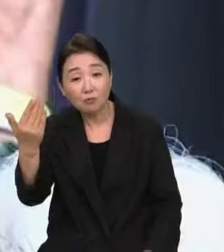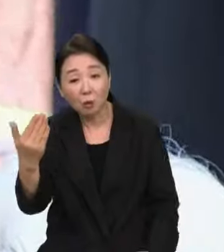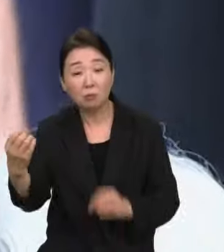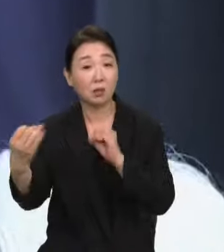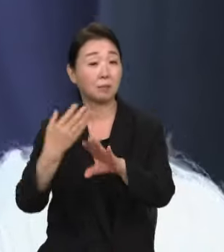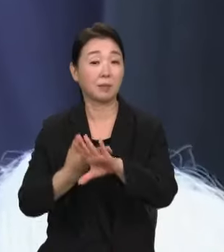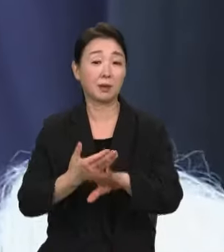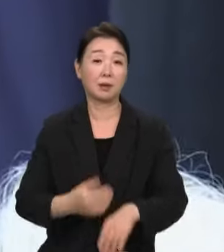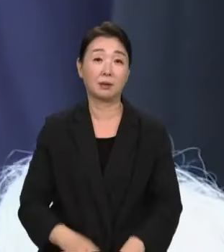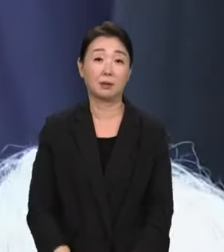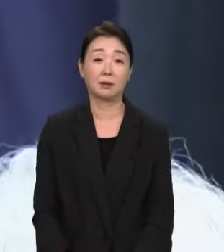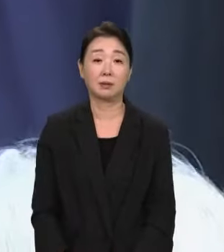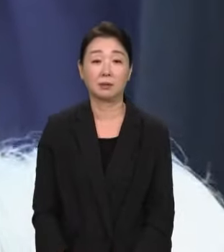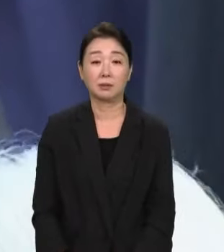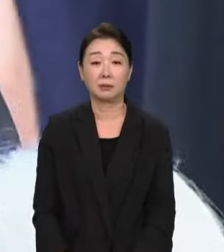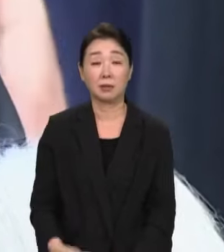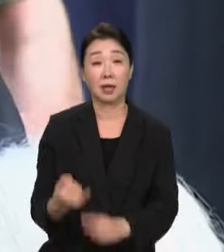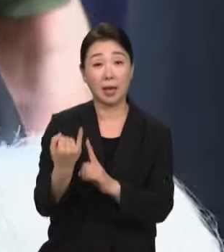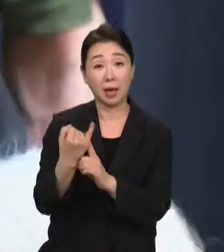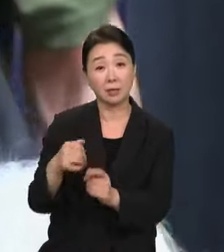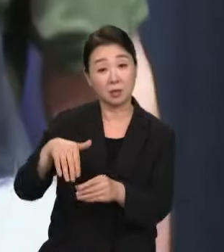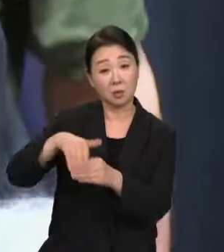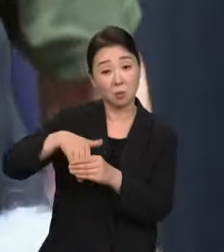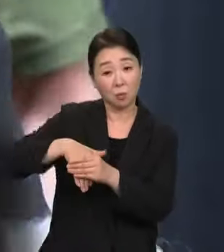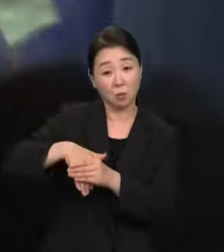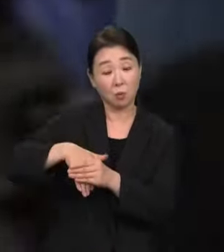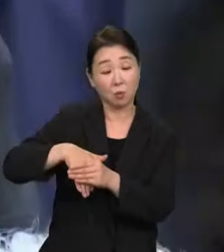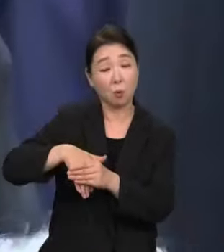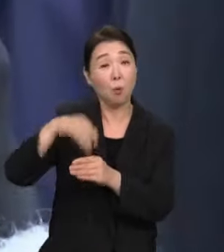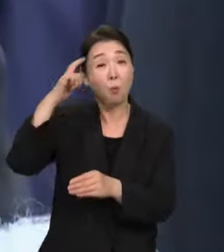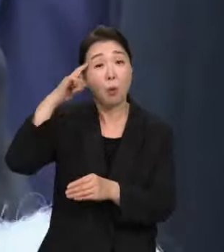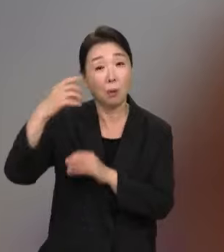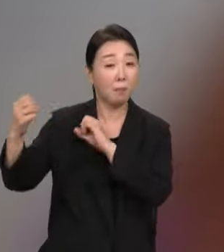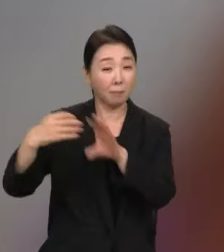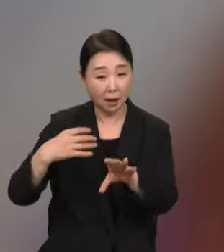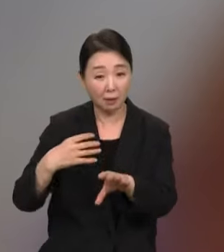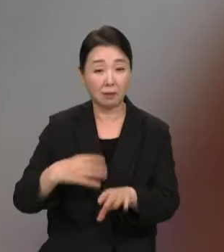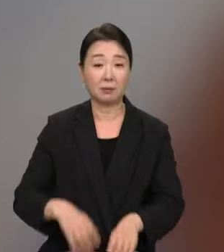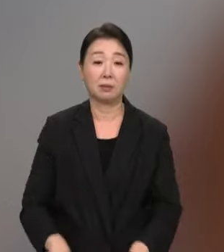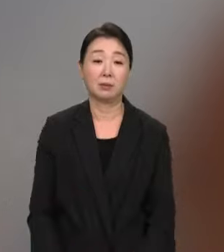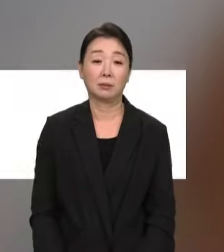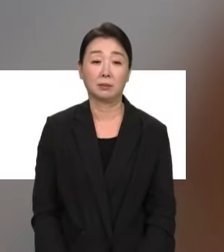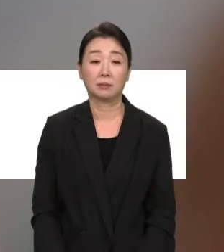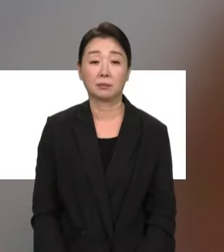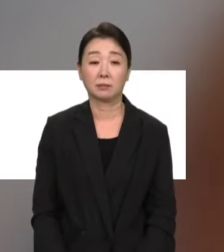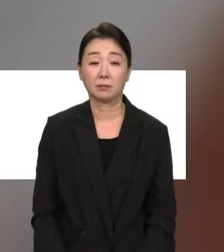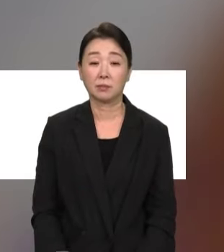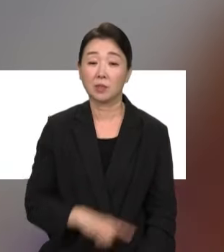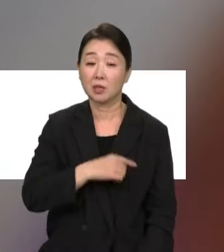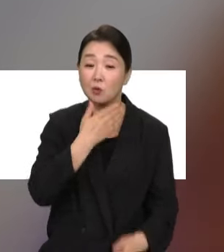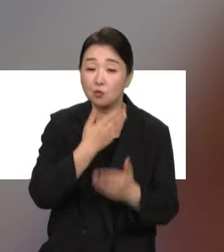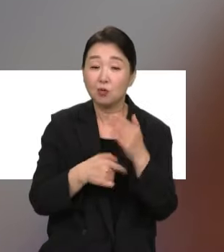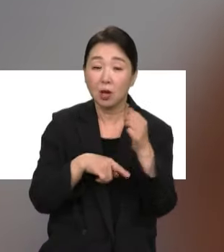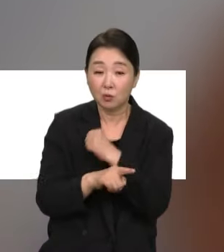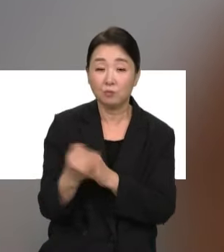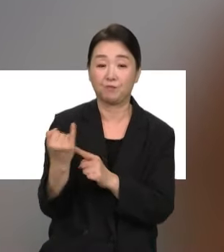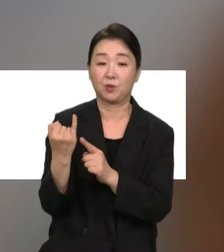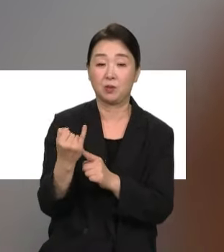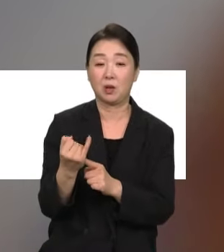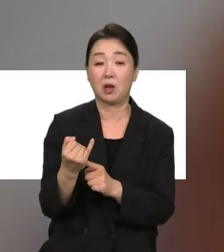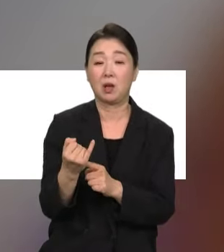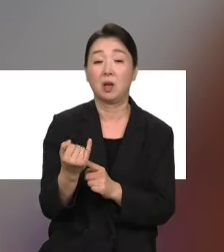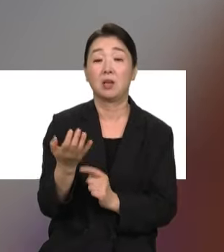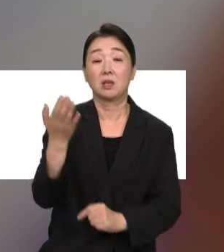대답은 달라집니다. 해리스를 찍어야 하는 이유까지 내놓습니다. The most significant may be that she is a female of color